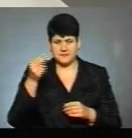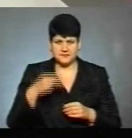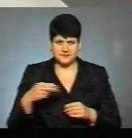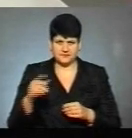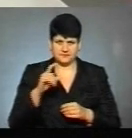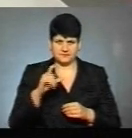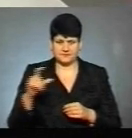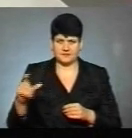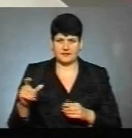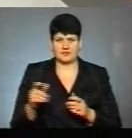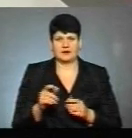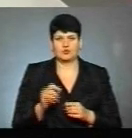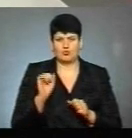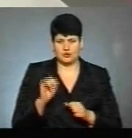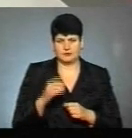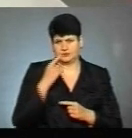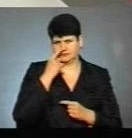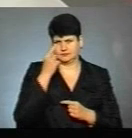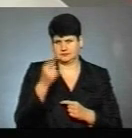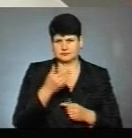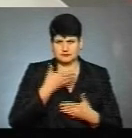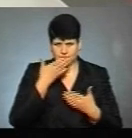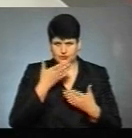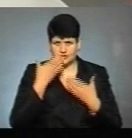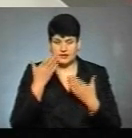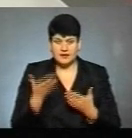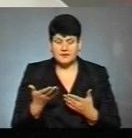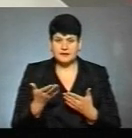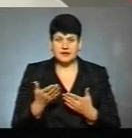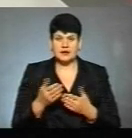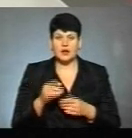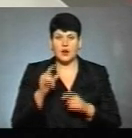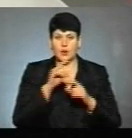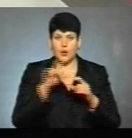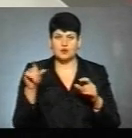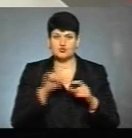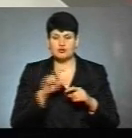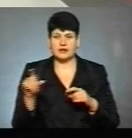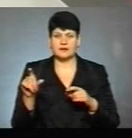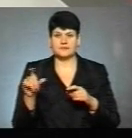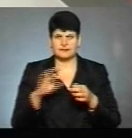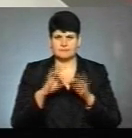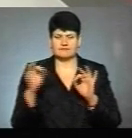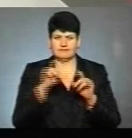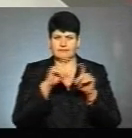було на відстані можна прочитати. От. І лозунги, що